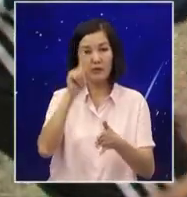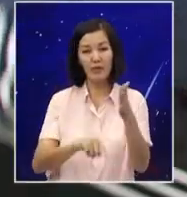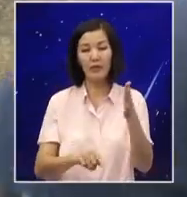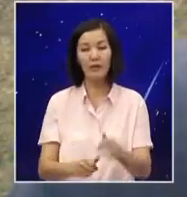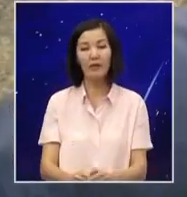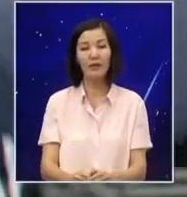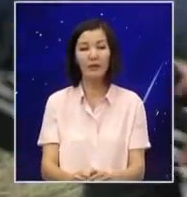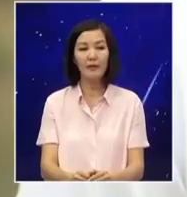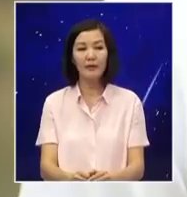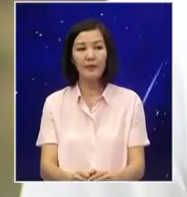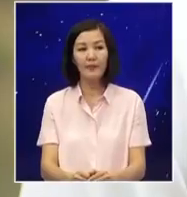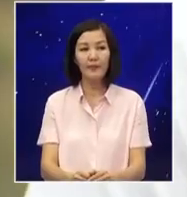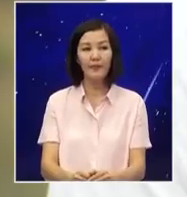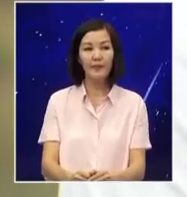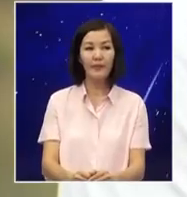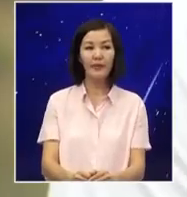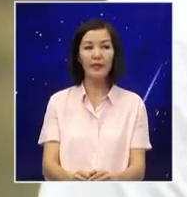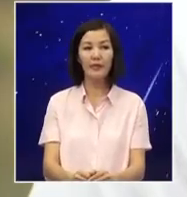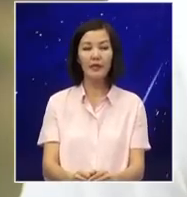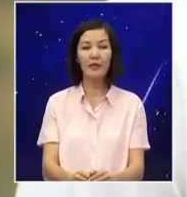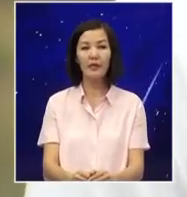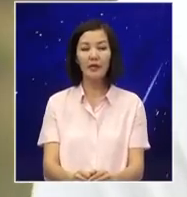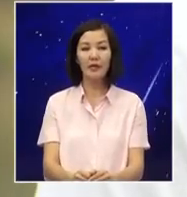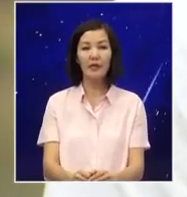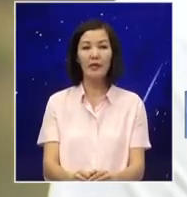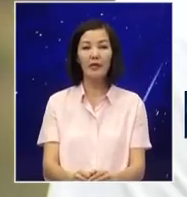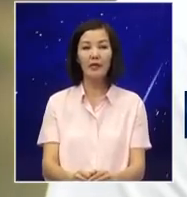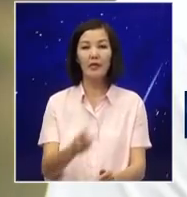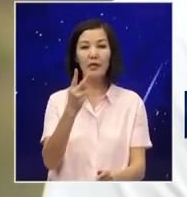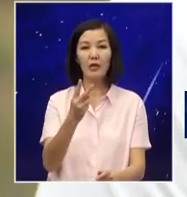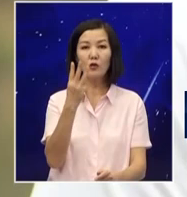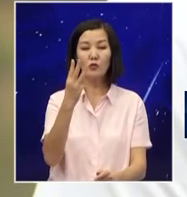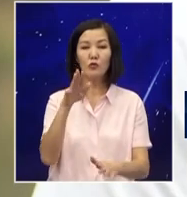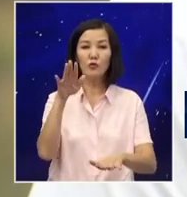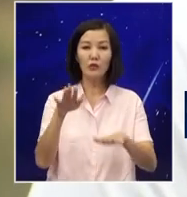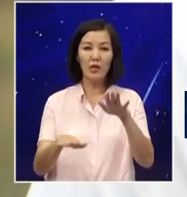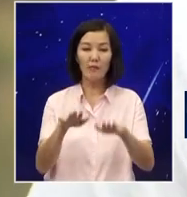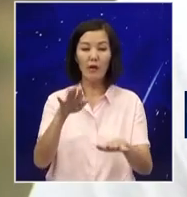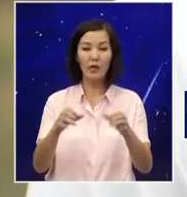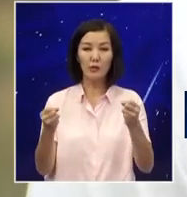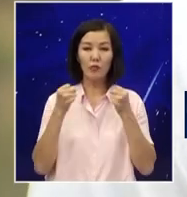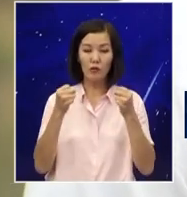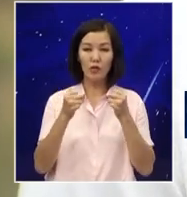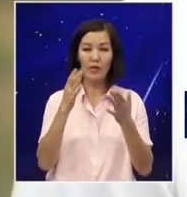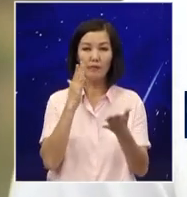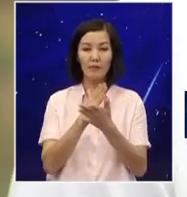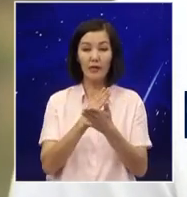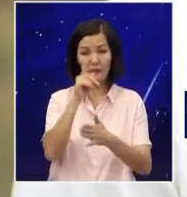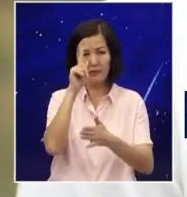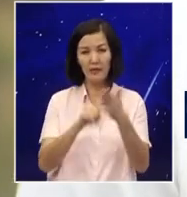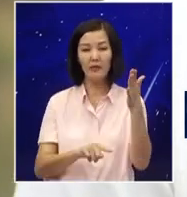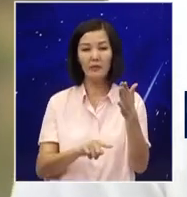үмітпен қарайды. Азия чемпионат болса, бізде 2 салмақ бізде спортшыларымыз бар, соларға үміт